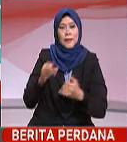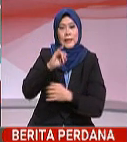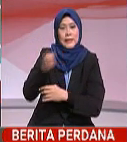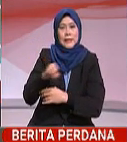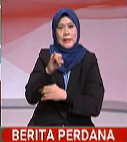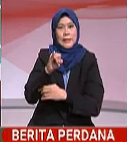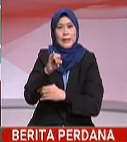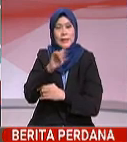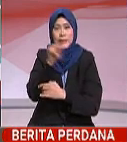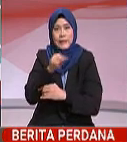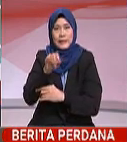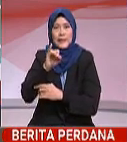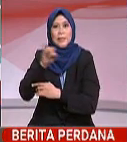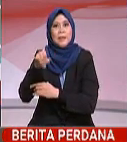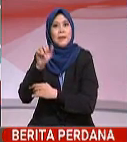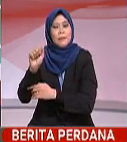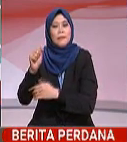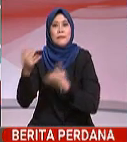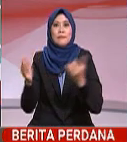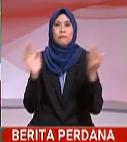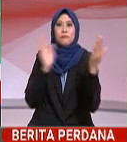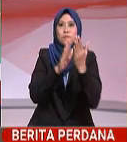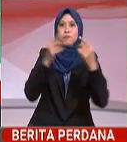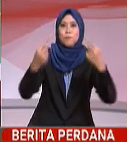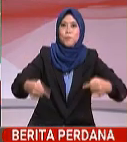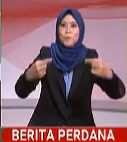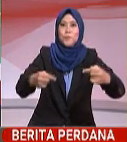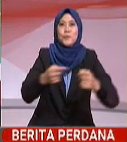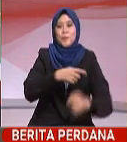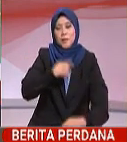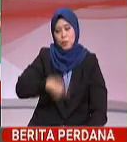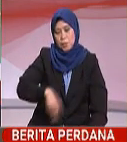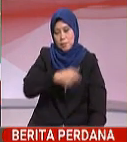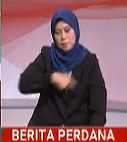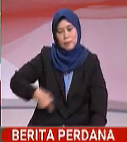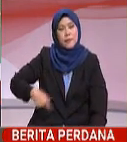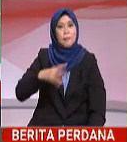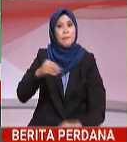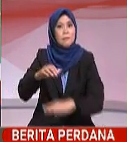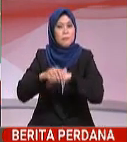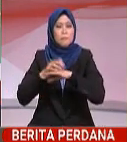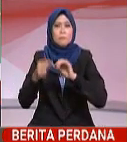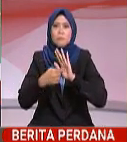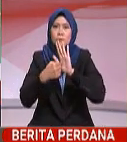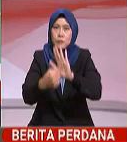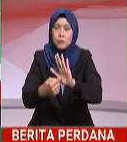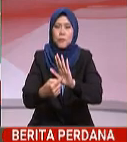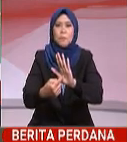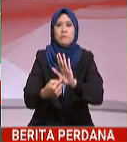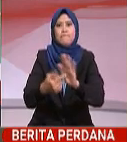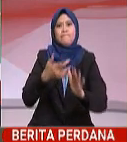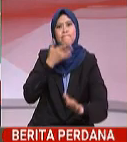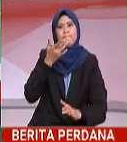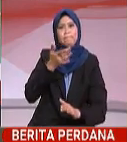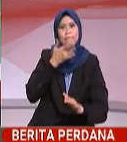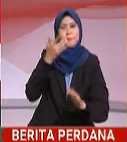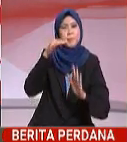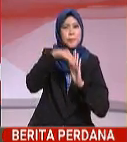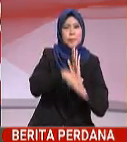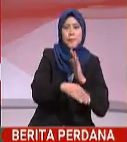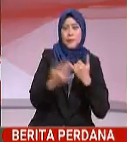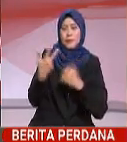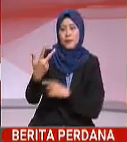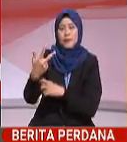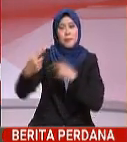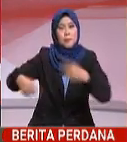persiapan menghadapi kejohanan terbuka Switzerland dan seluruh England bulan depan sebelum ini mempamerkan prestasi hambar dalam 3